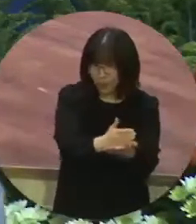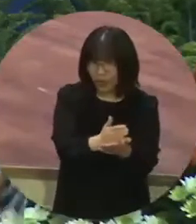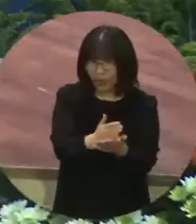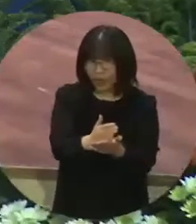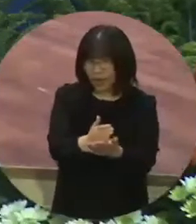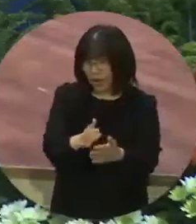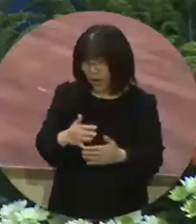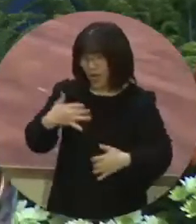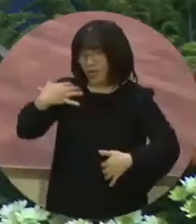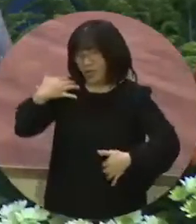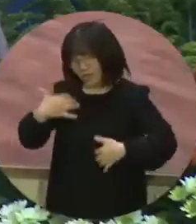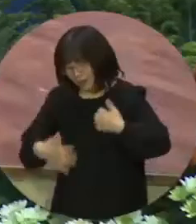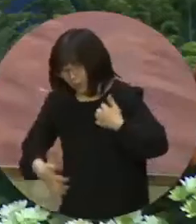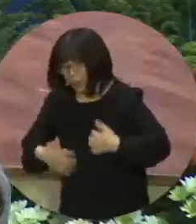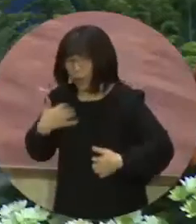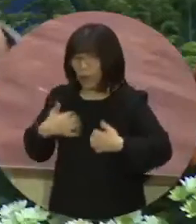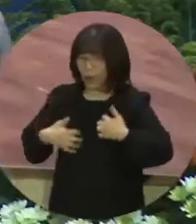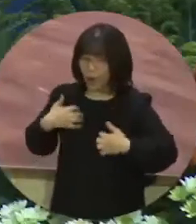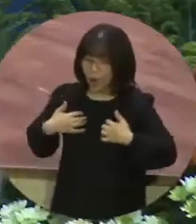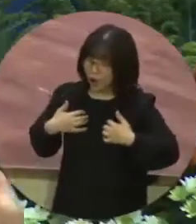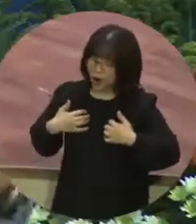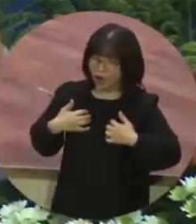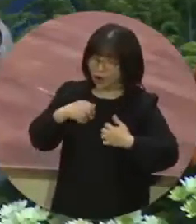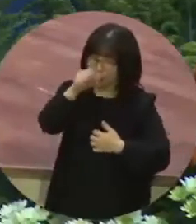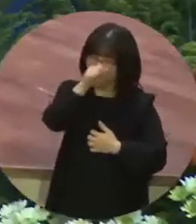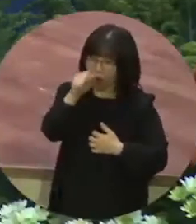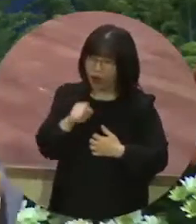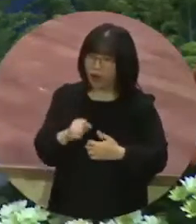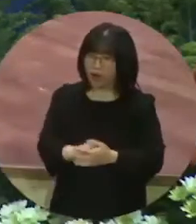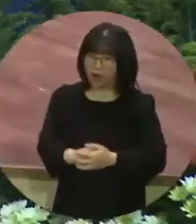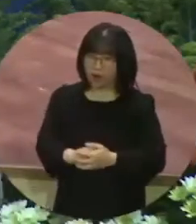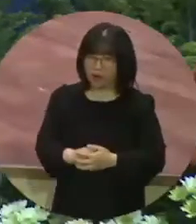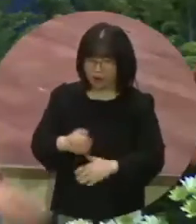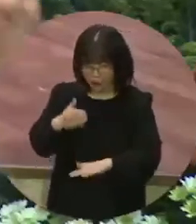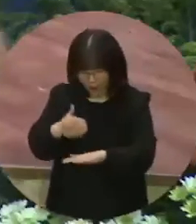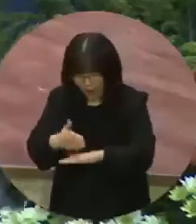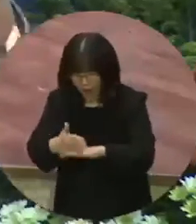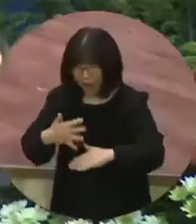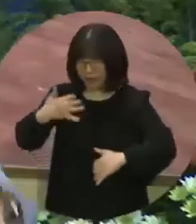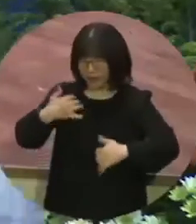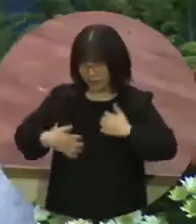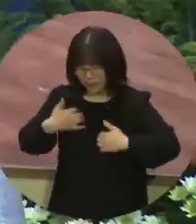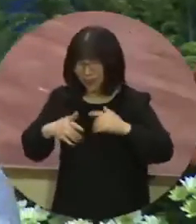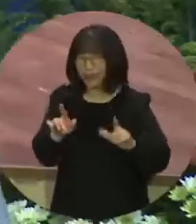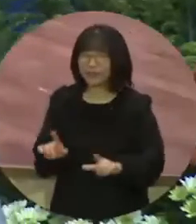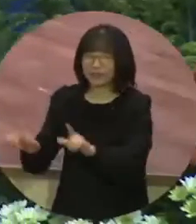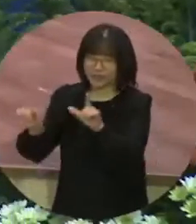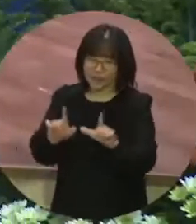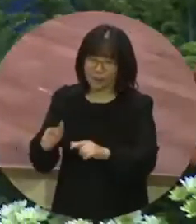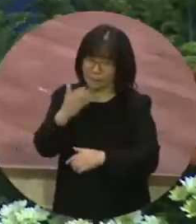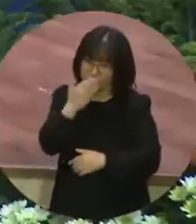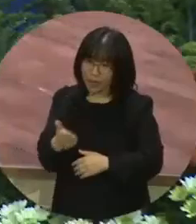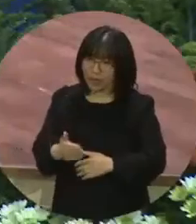날마다 생동감 있게 넘치는 은혜 속에서 감사하고 기뻐하는 삶을 살게 되었다.